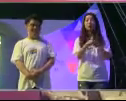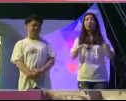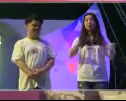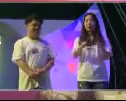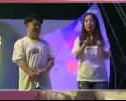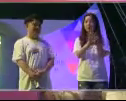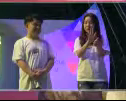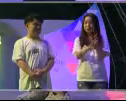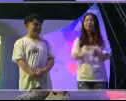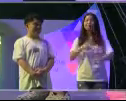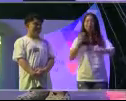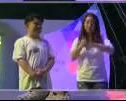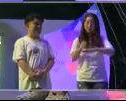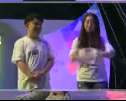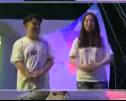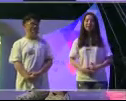감사합니다